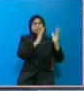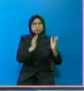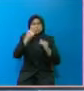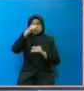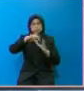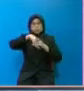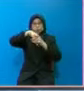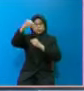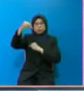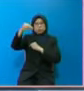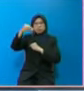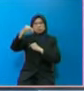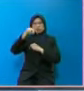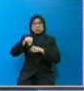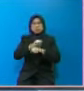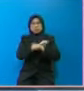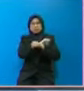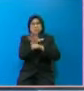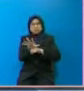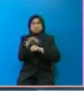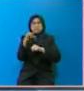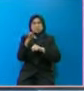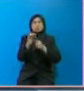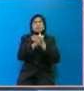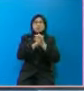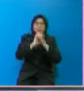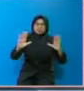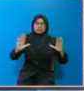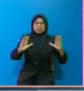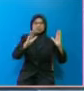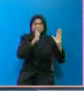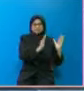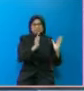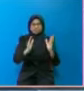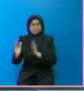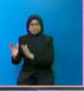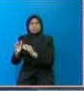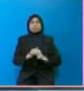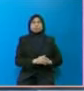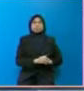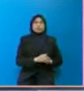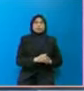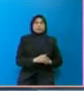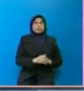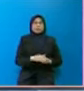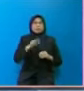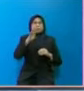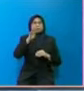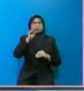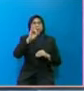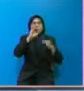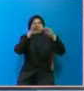dari ancaman COVID-19 secara selamat dan sistematik. Fasa-fasa yang digariskan adalah tertumpu kepada usaha